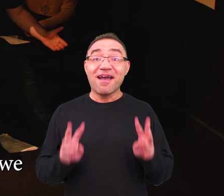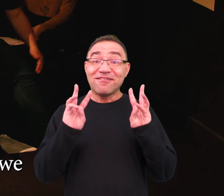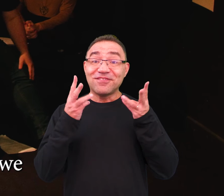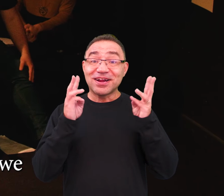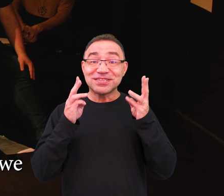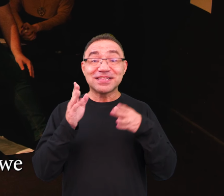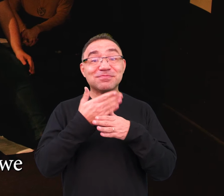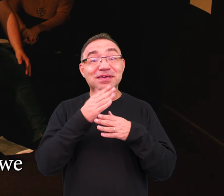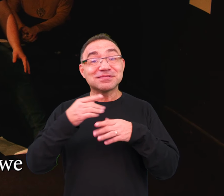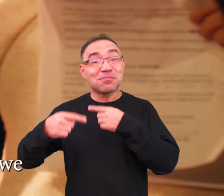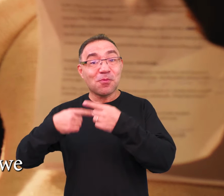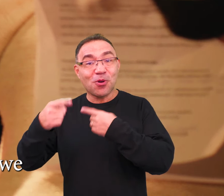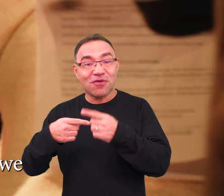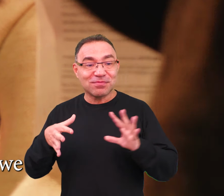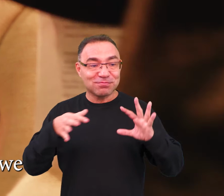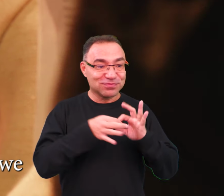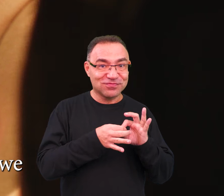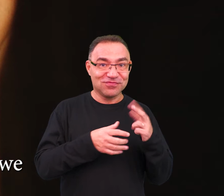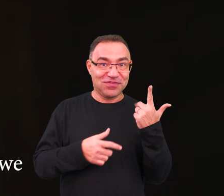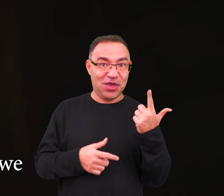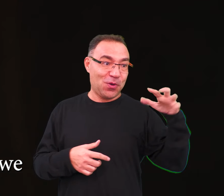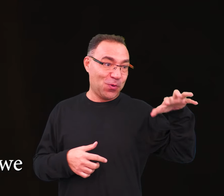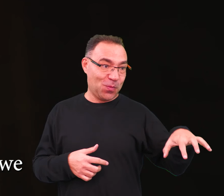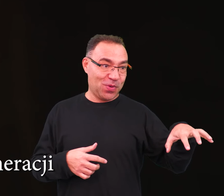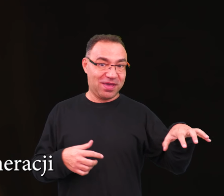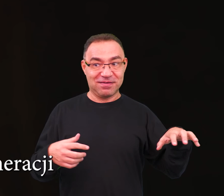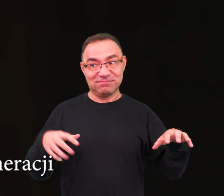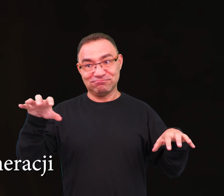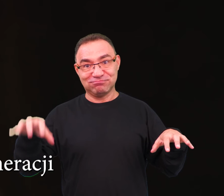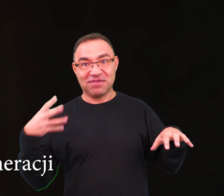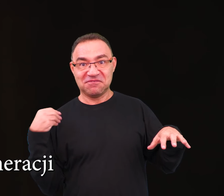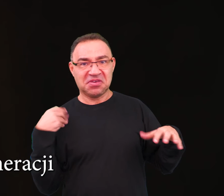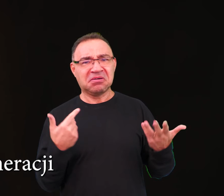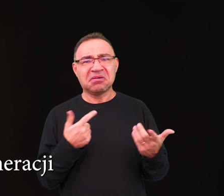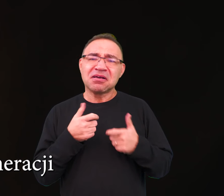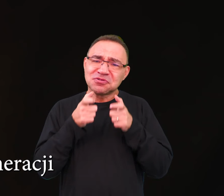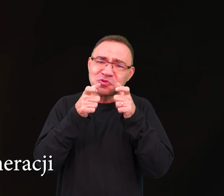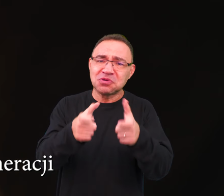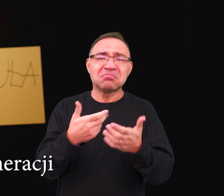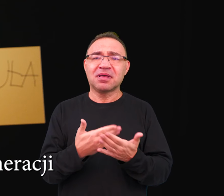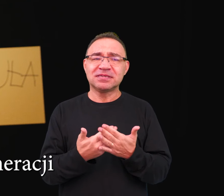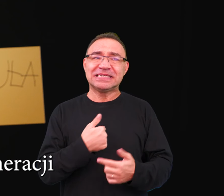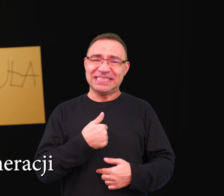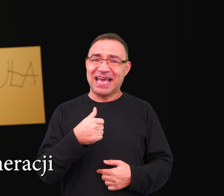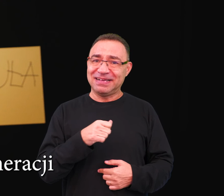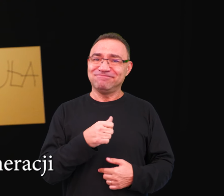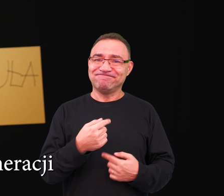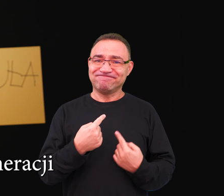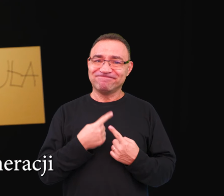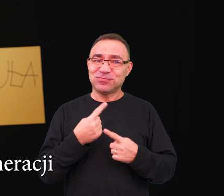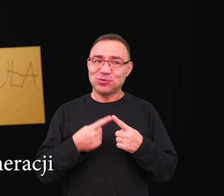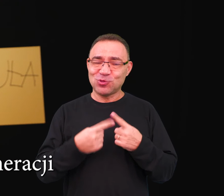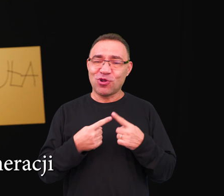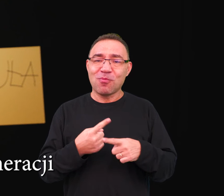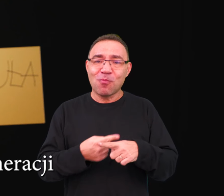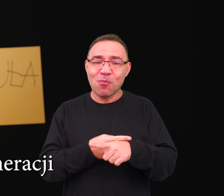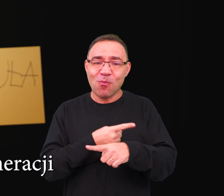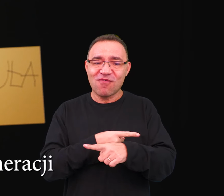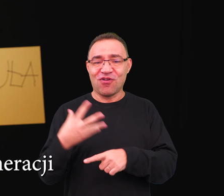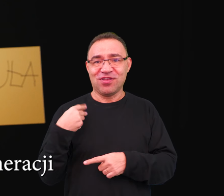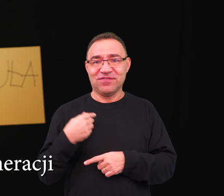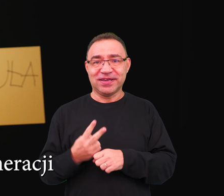Do udziału w warsztatach, które łączą dwie generacje wiekowe, skłoniło mnie to, że sama zaczynam wchodzić